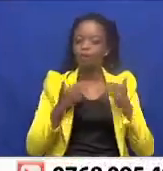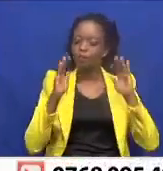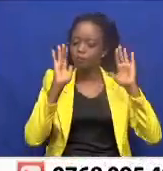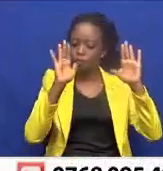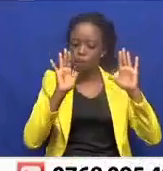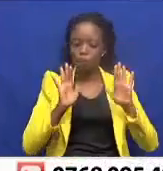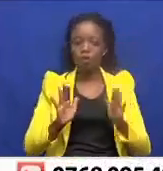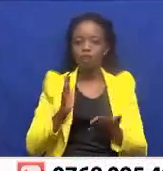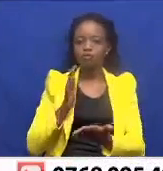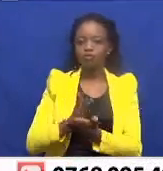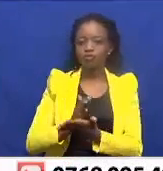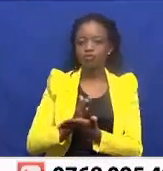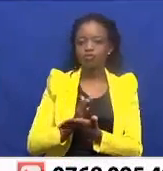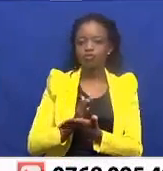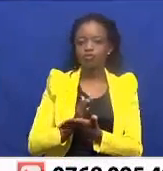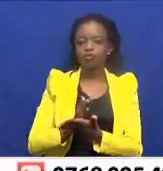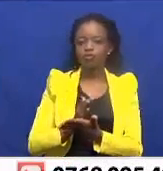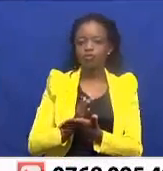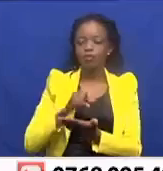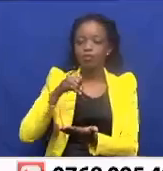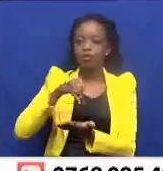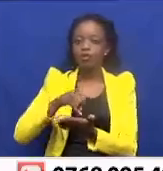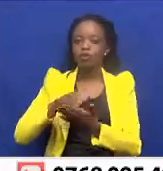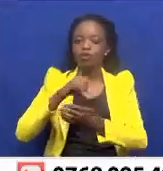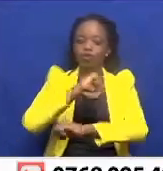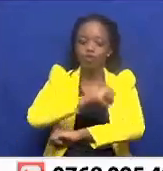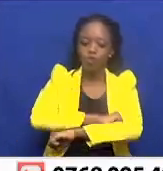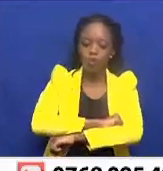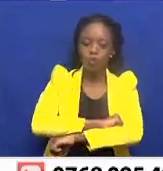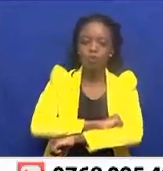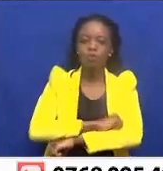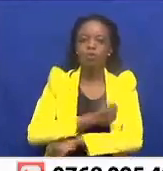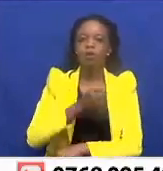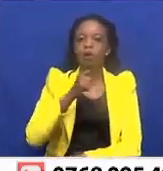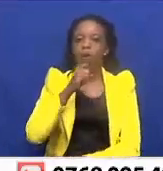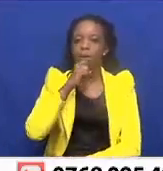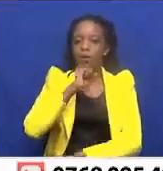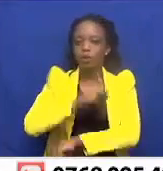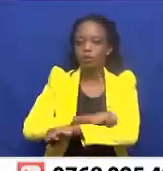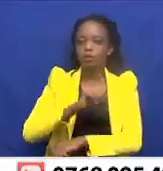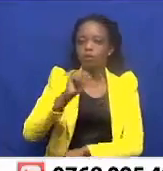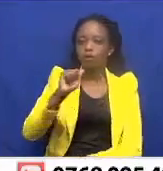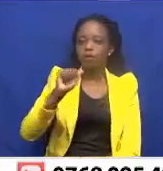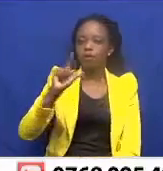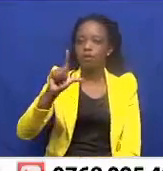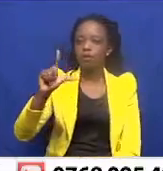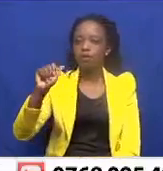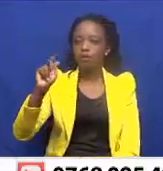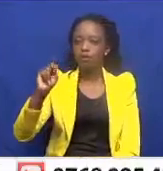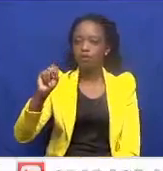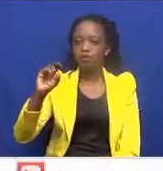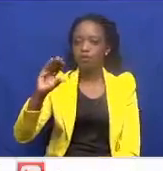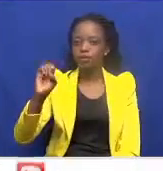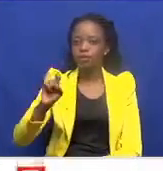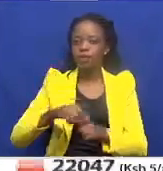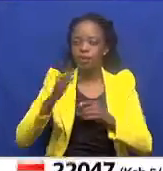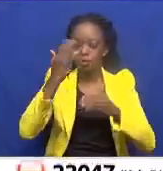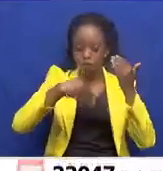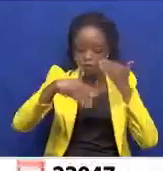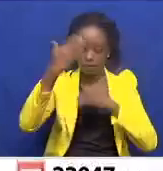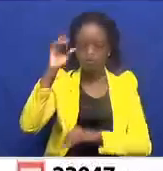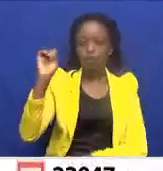sana za serikali. Ikiwapo mashule, Alliance Boys Girls, ikiwapo Pogoto, ikiwapo University ya